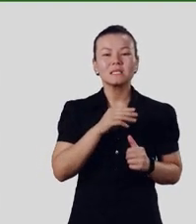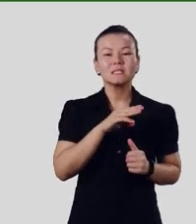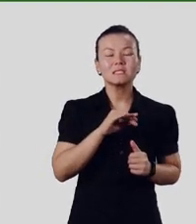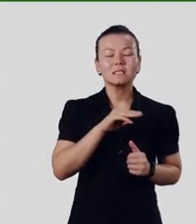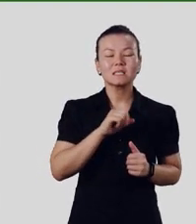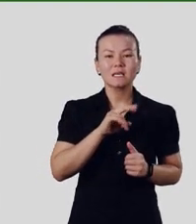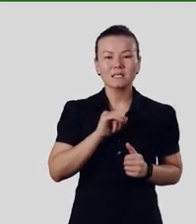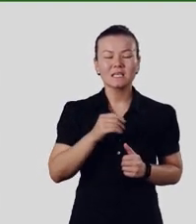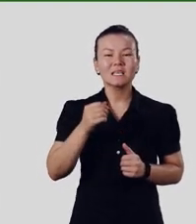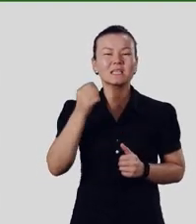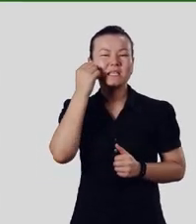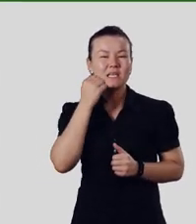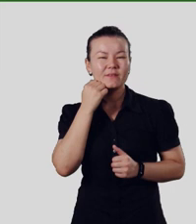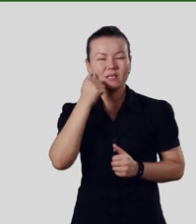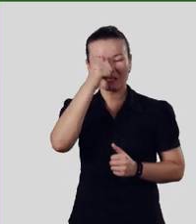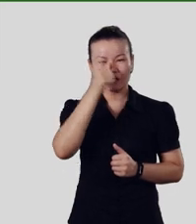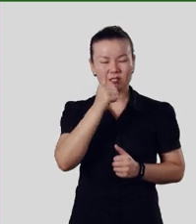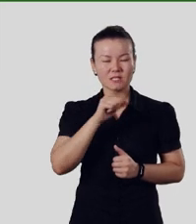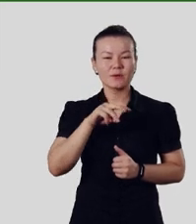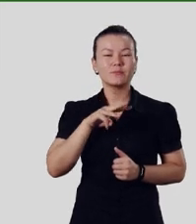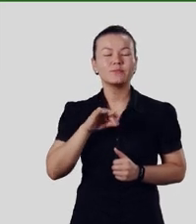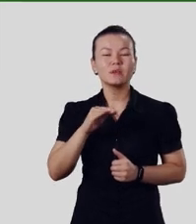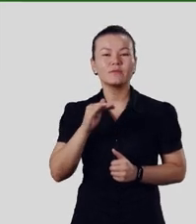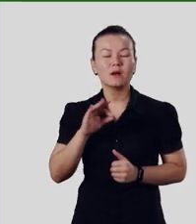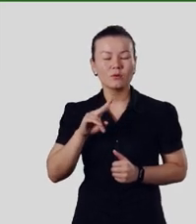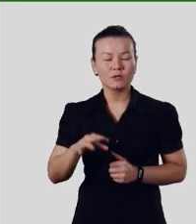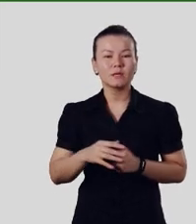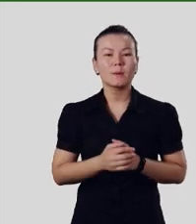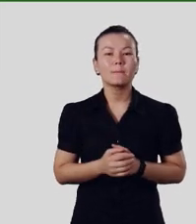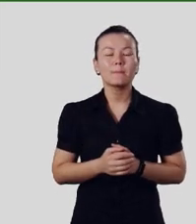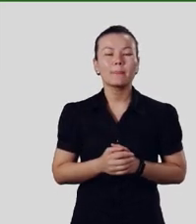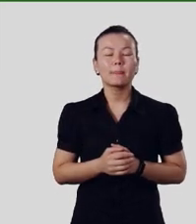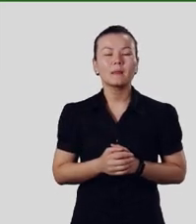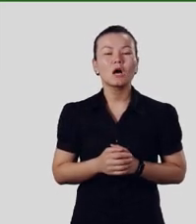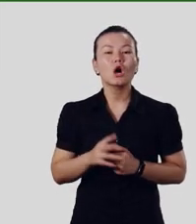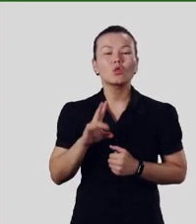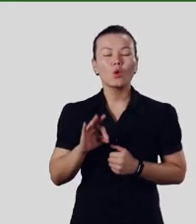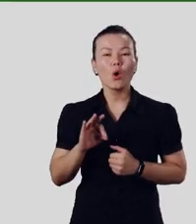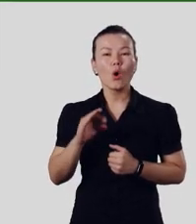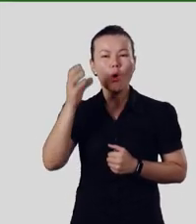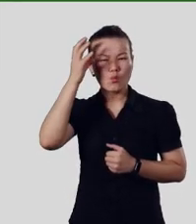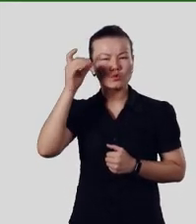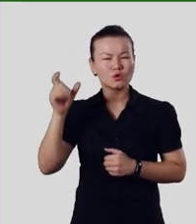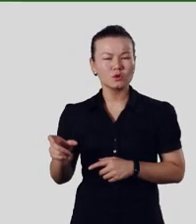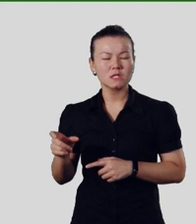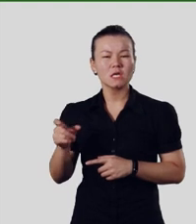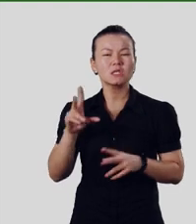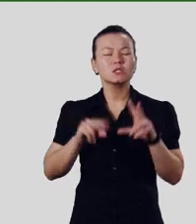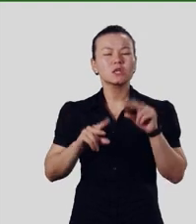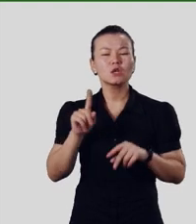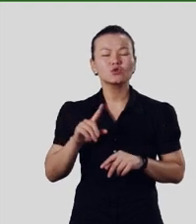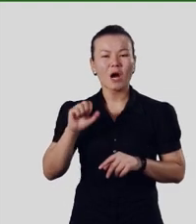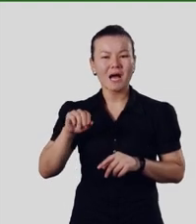Титана в древнегреческой мифологии Атланта. Но ученые считают, что